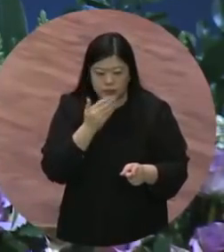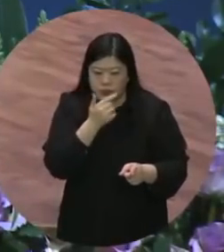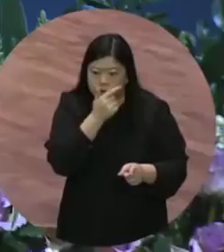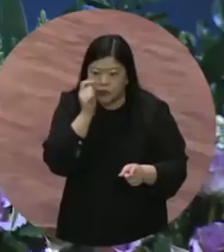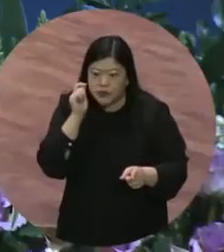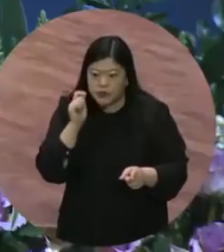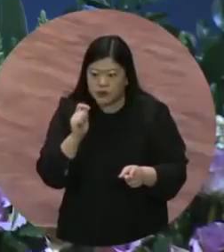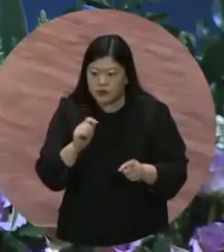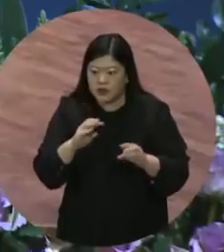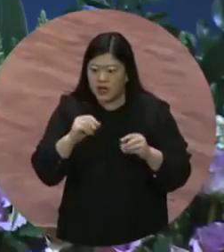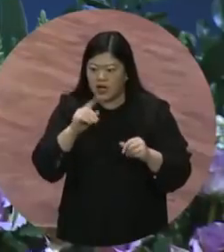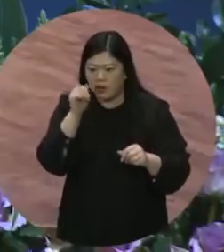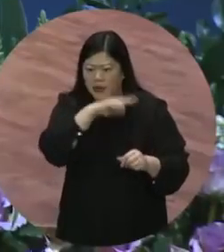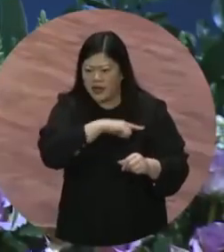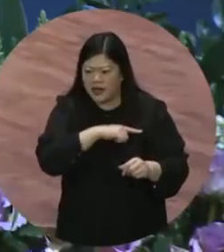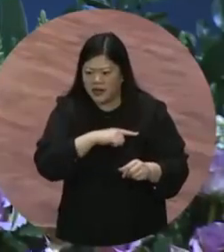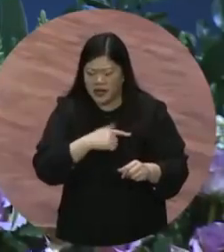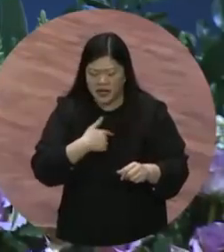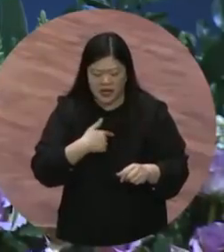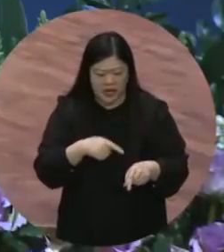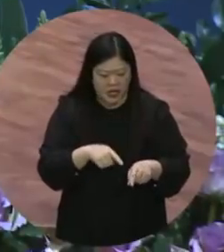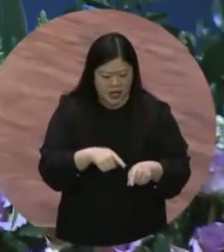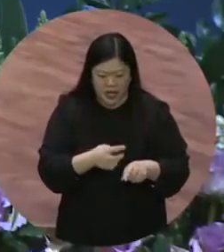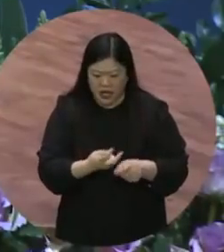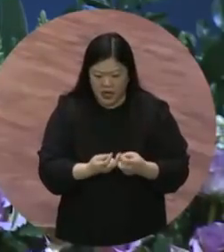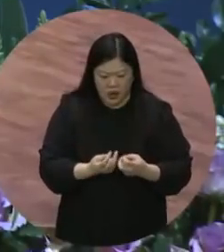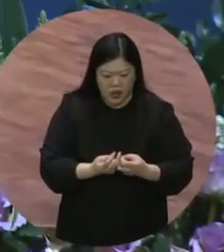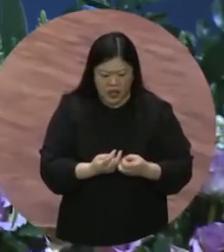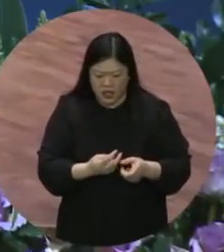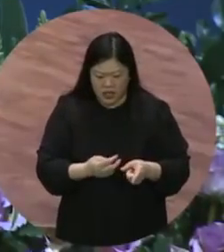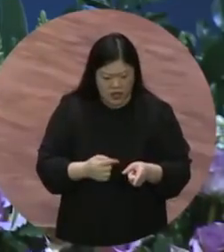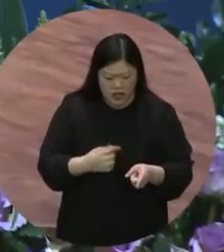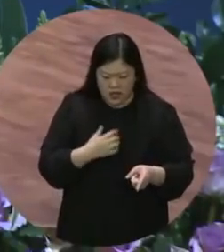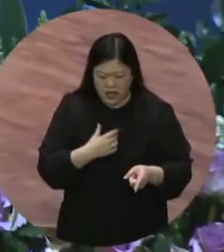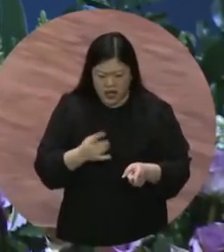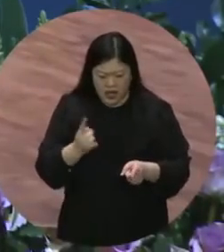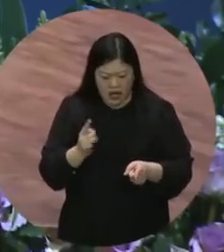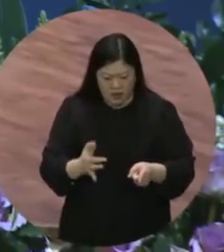하란에서 머뭇거린 것이 됩니다. 그 세월이 15년입니다.